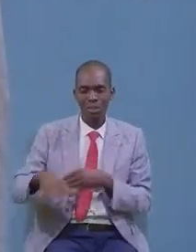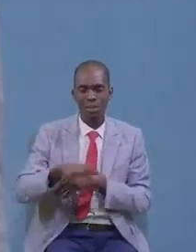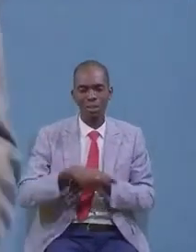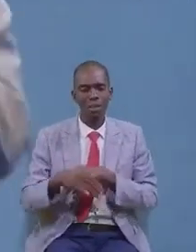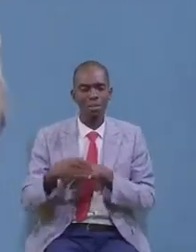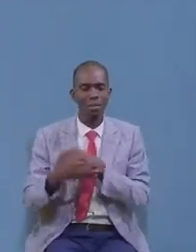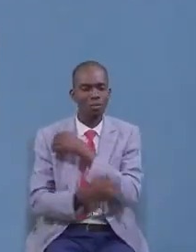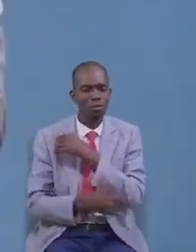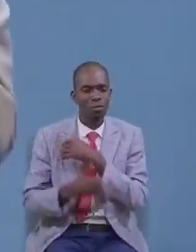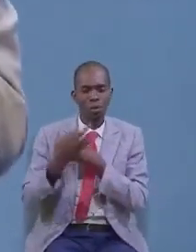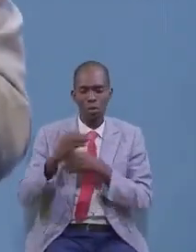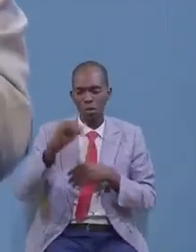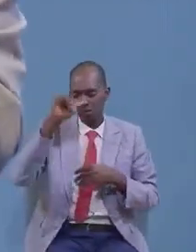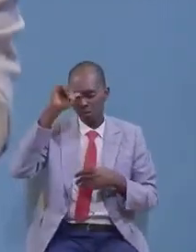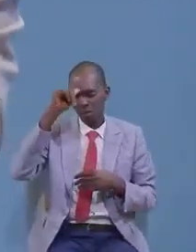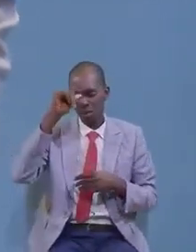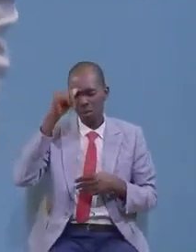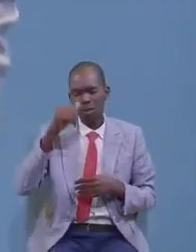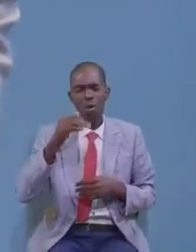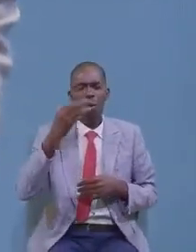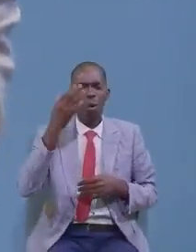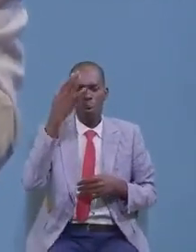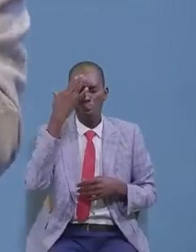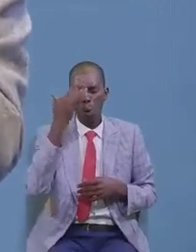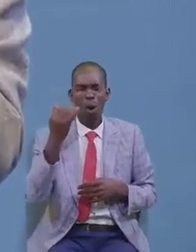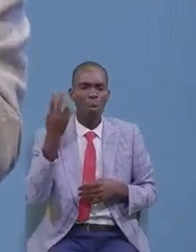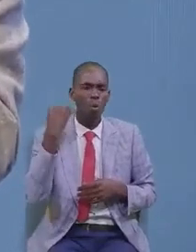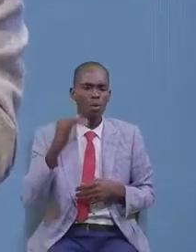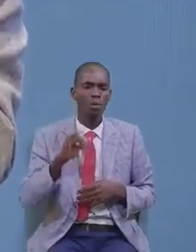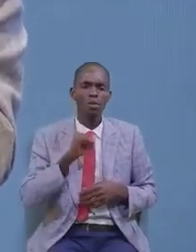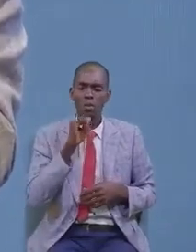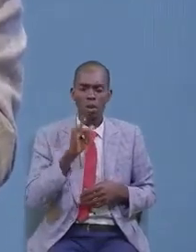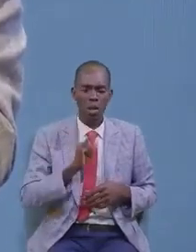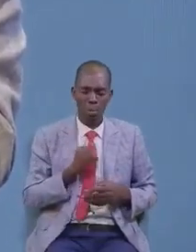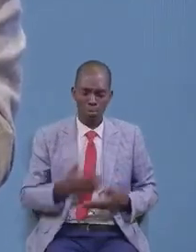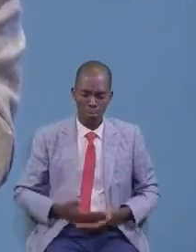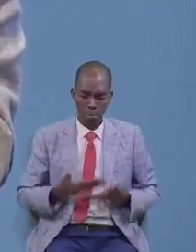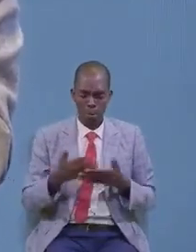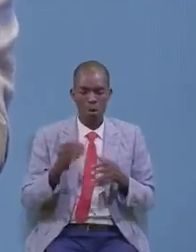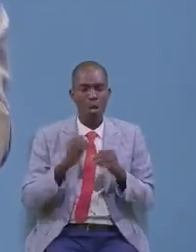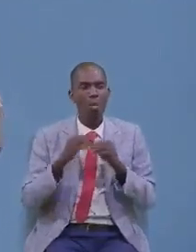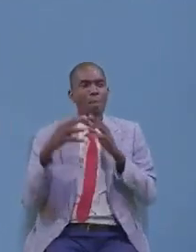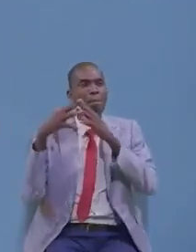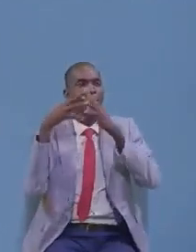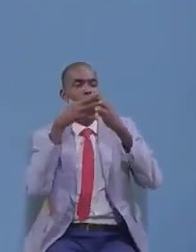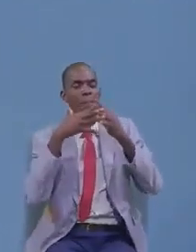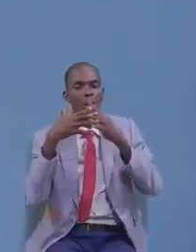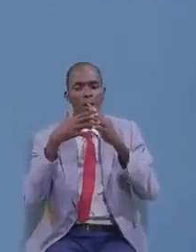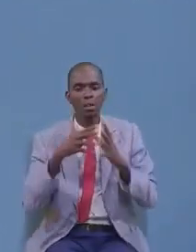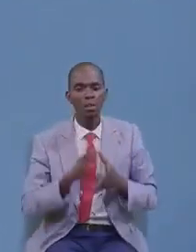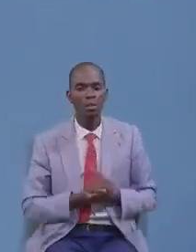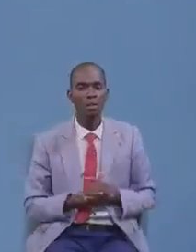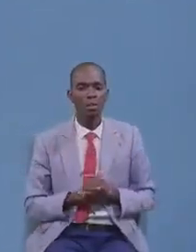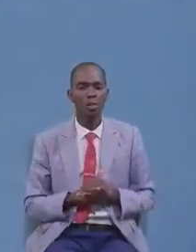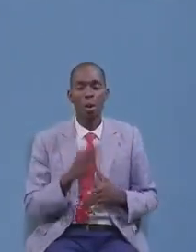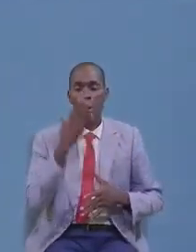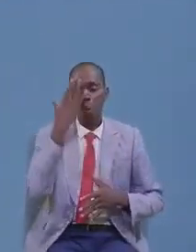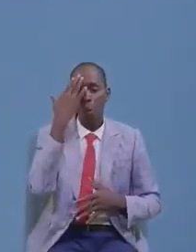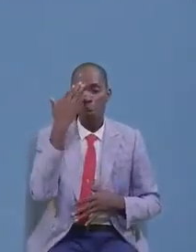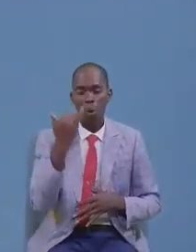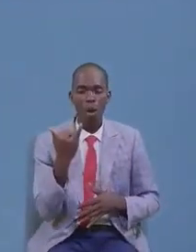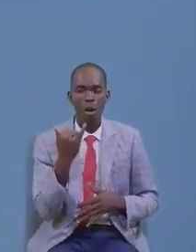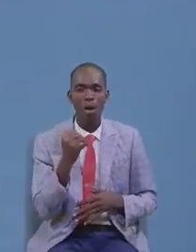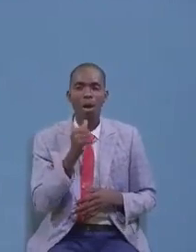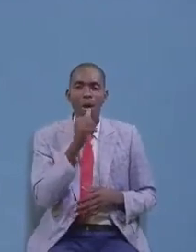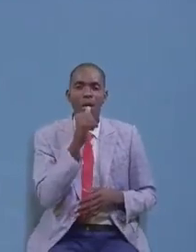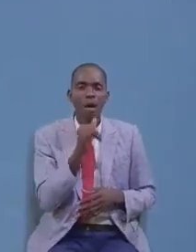దేశంలో ఎందుకు ఉంచాడు? Why wasn't I born in America? నేను ఎందుకు అమెరికాలో పుట్టలేదు? Why